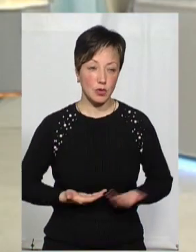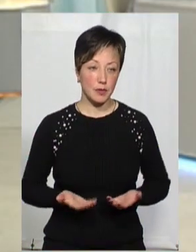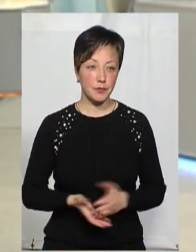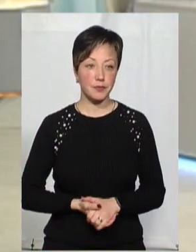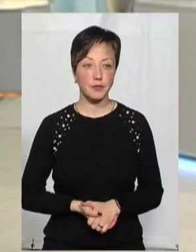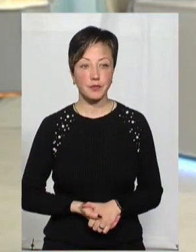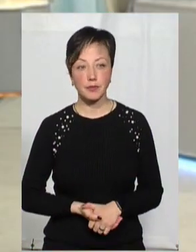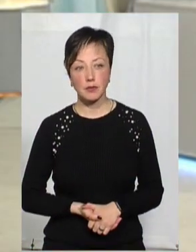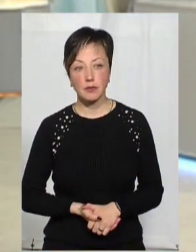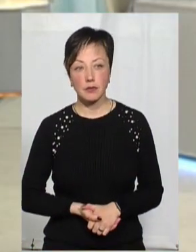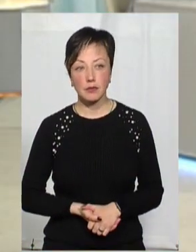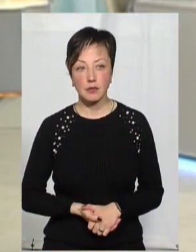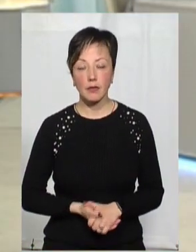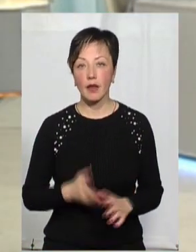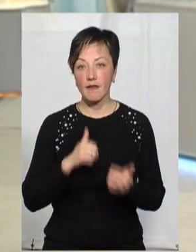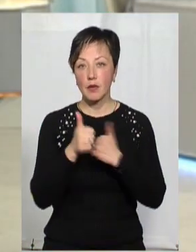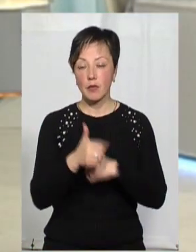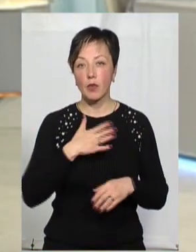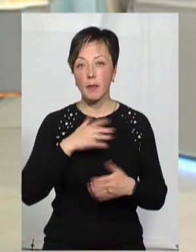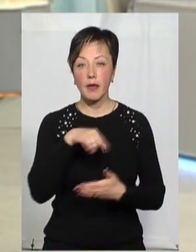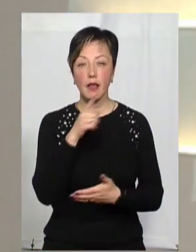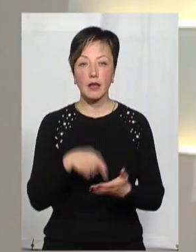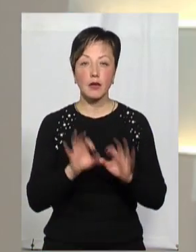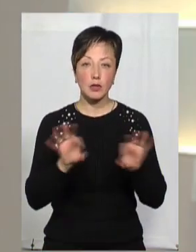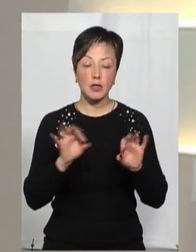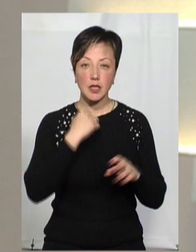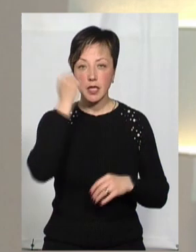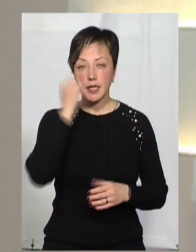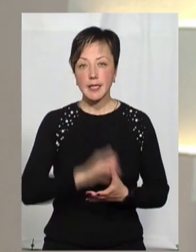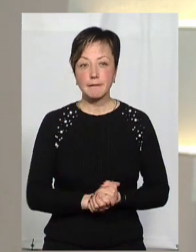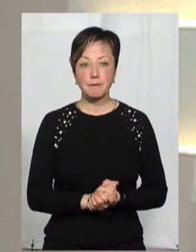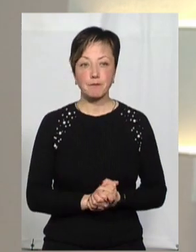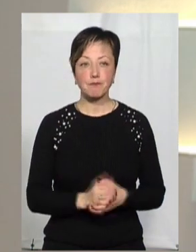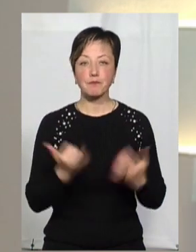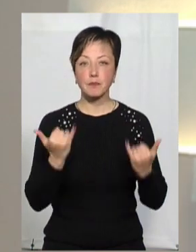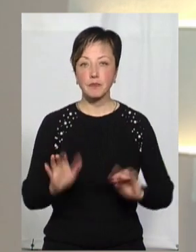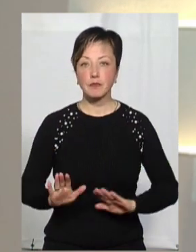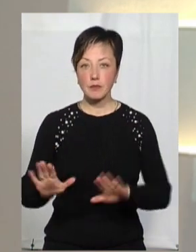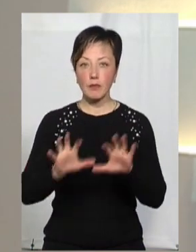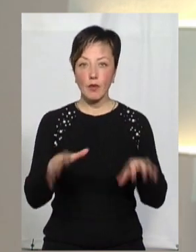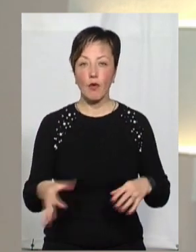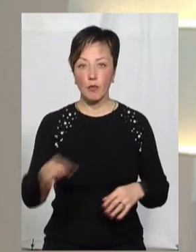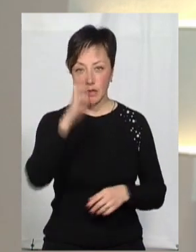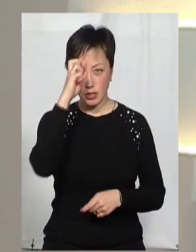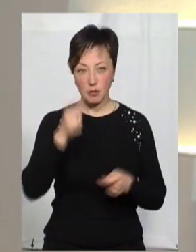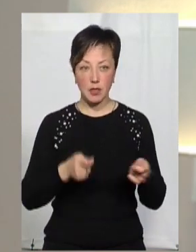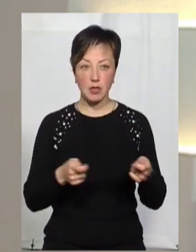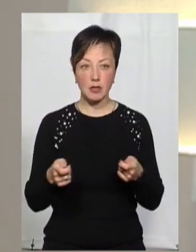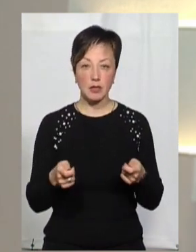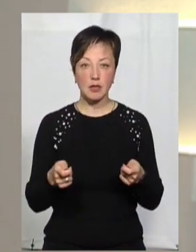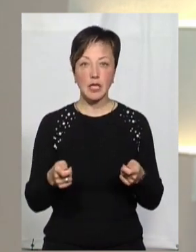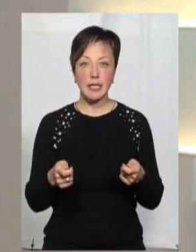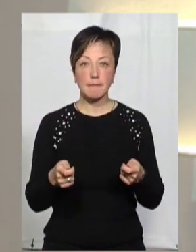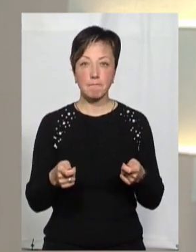Ага, зрозуміла. Дякую. Ви передали моє питання. Так, дякую вам за це роз'яснення. А сьогодні заступник голови Хмельницької обласної державної адміністрації